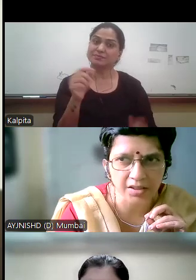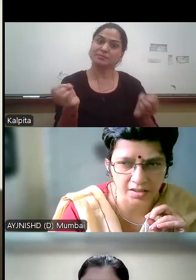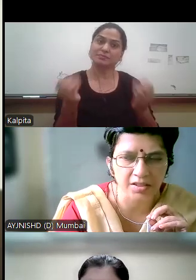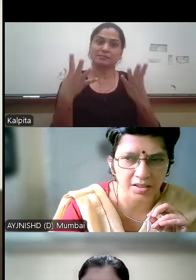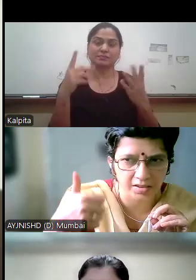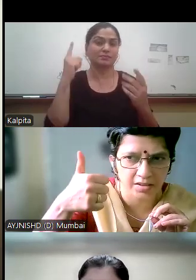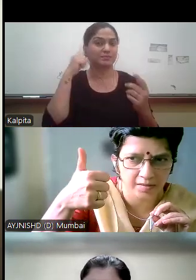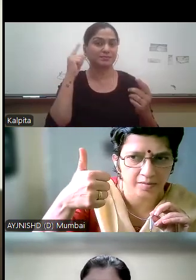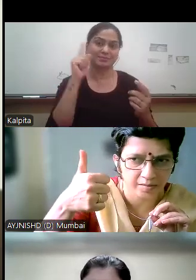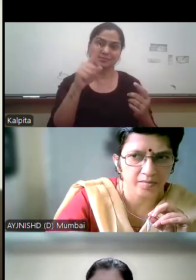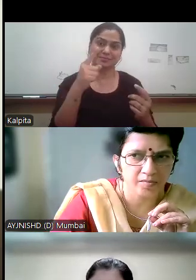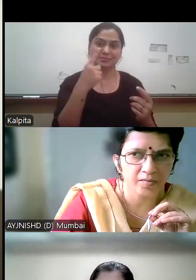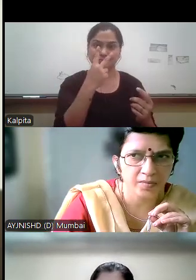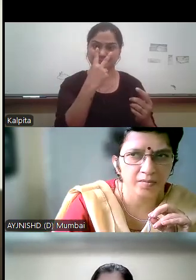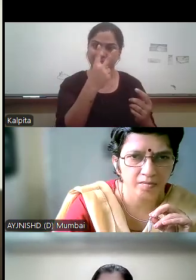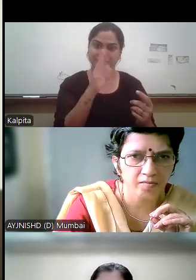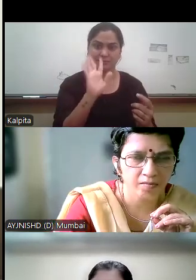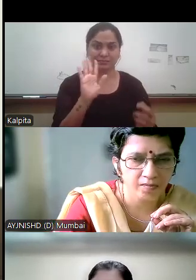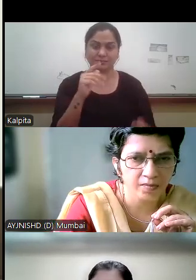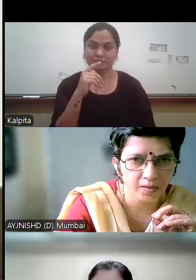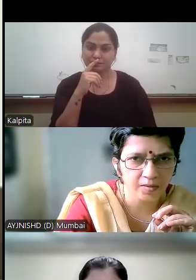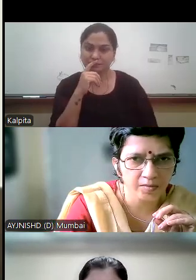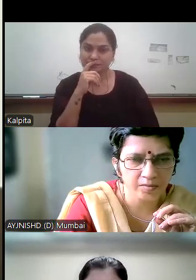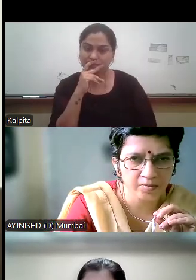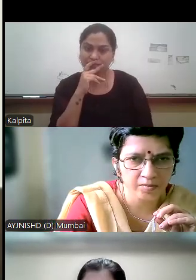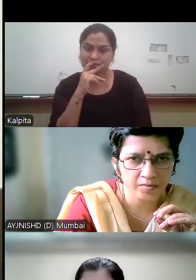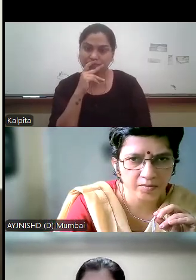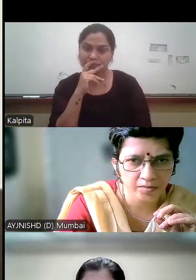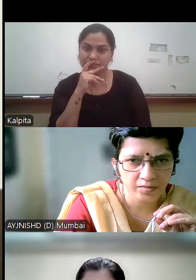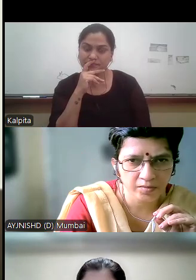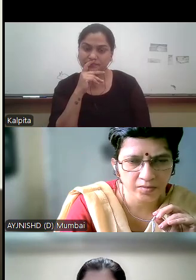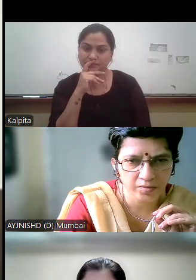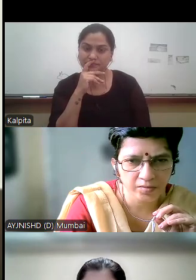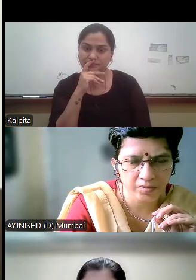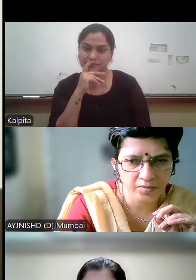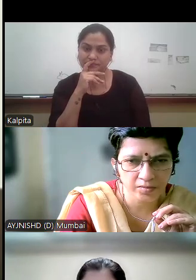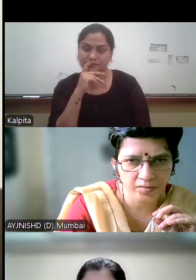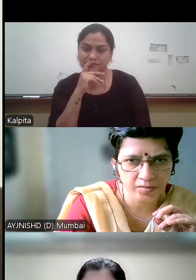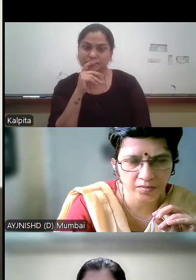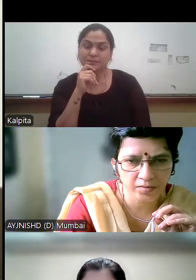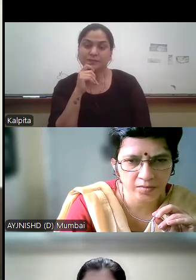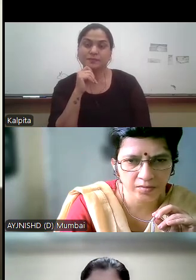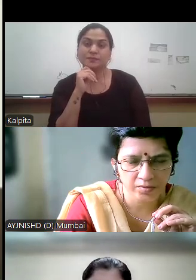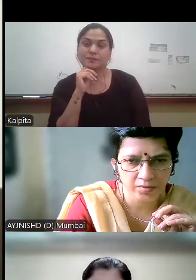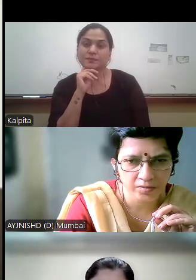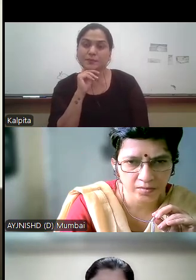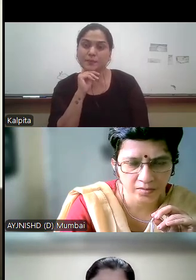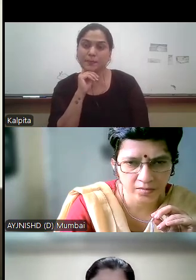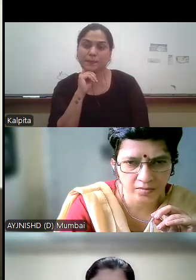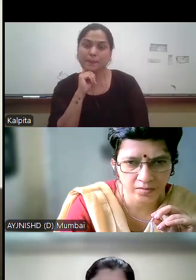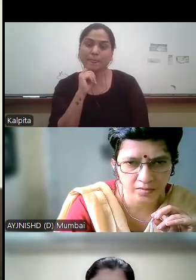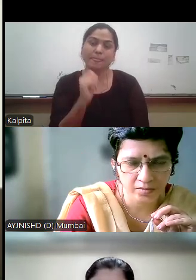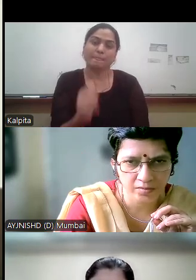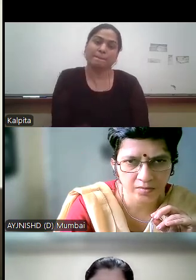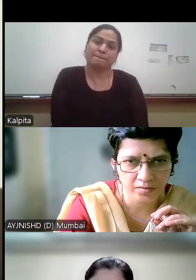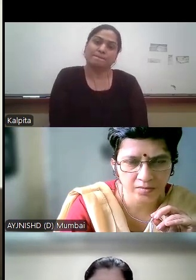Yes, yes, या yes, जब भी आप yes. उसको उठाते हैं तो वो अपनी गर्दन को नीचे की तरफ रखता है, तो आप उसको उल्टा लेटा के बिस्तर